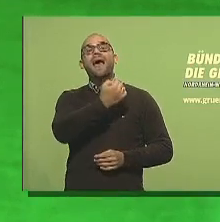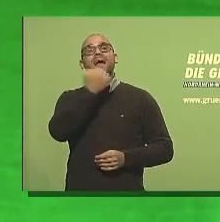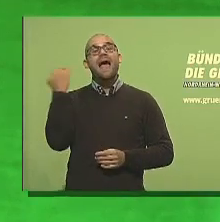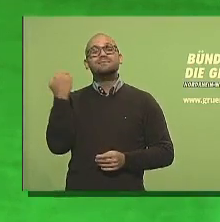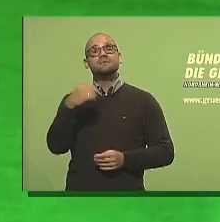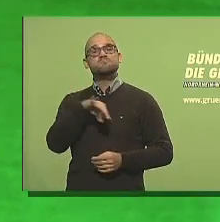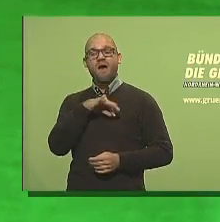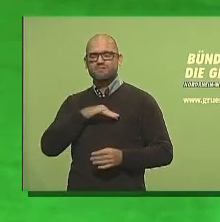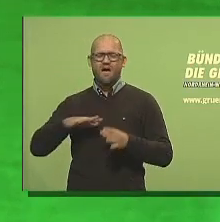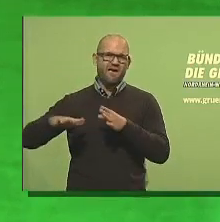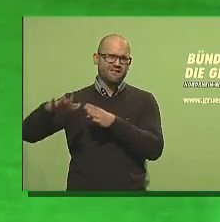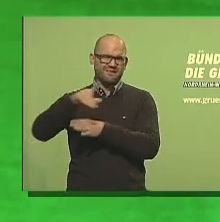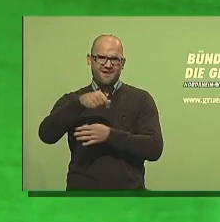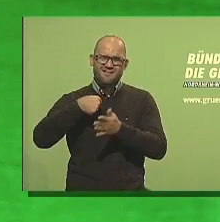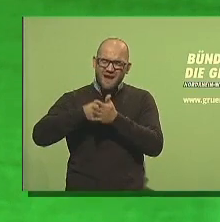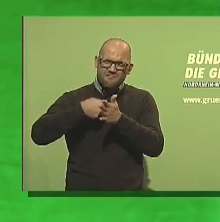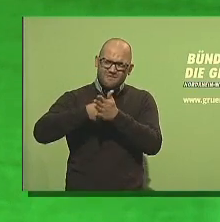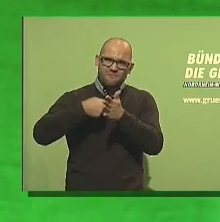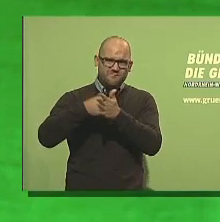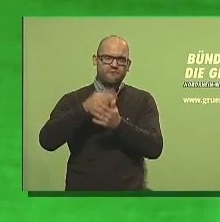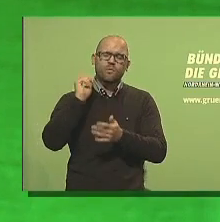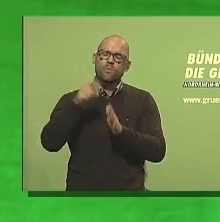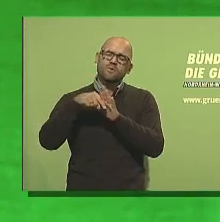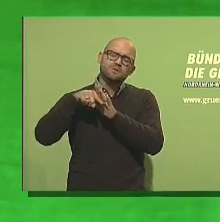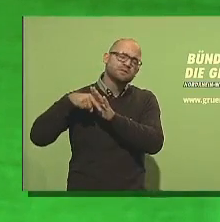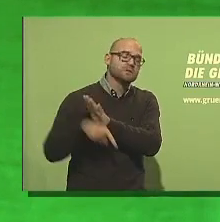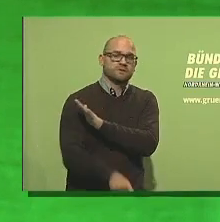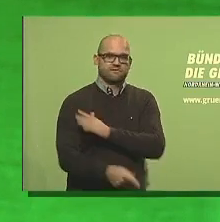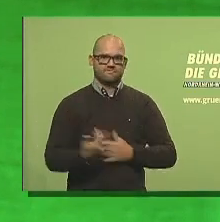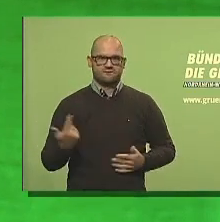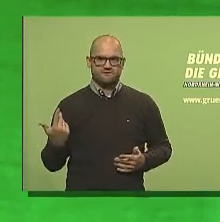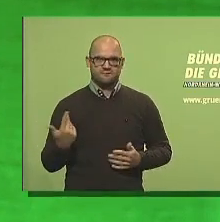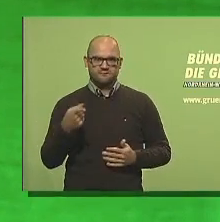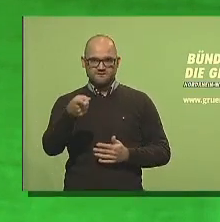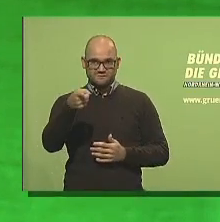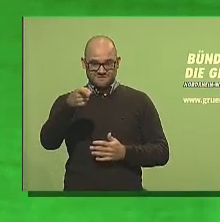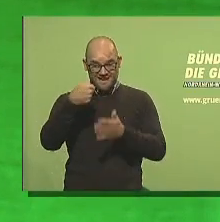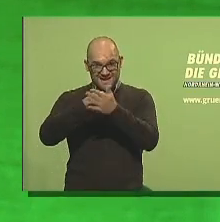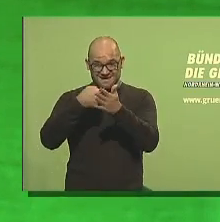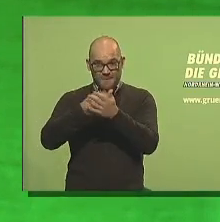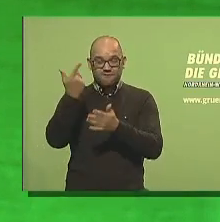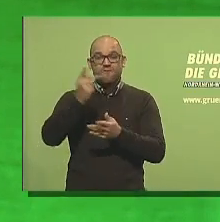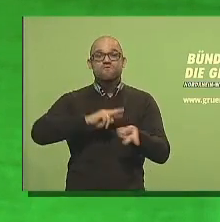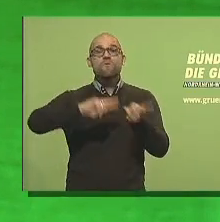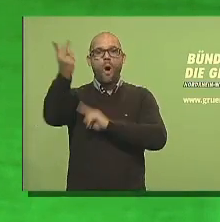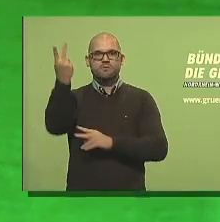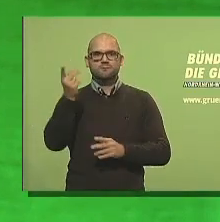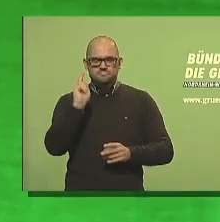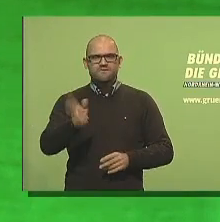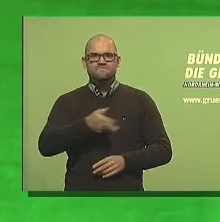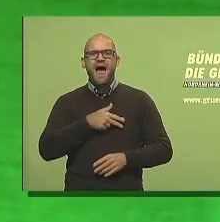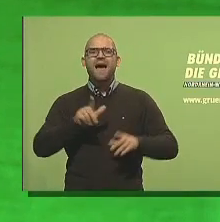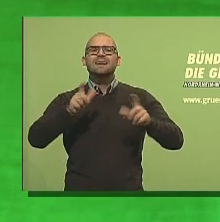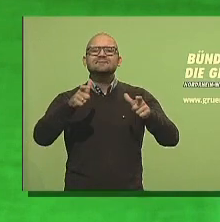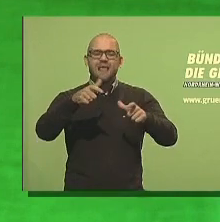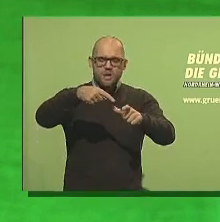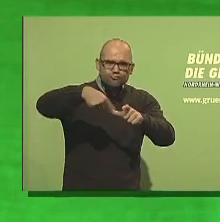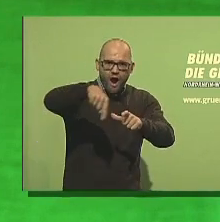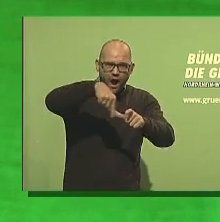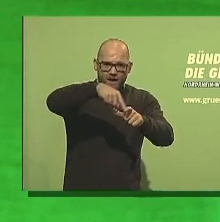Kampf gegen rechts, der findet woanders statt. Der findet statt in der Mitte der Gesellschaft, der findet statt am